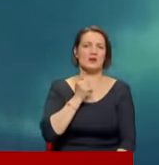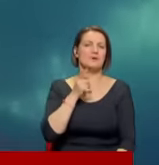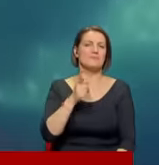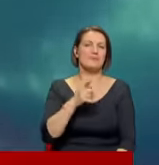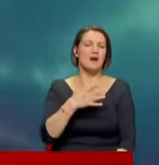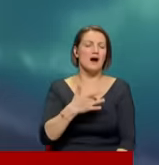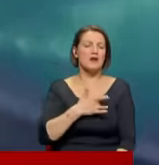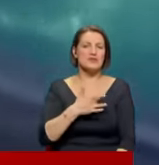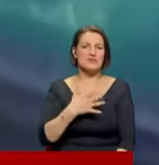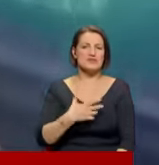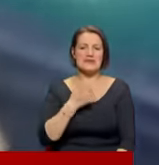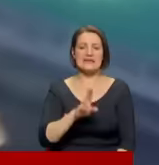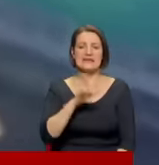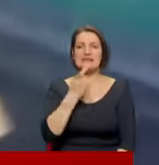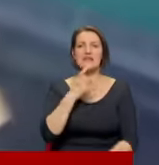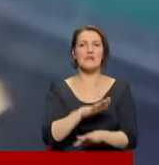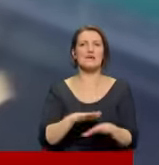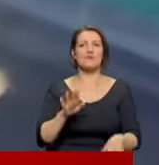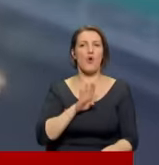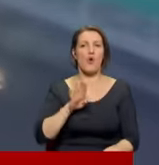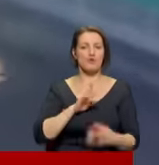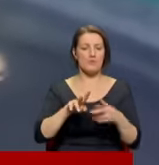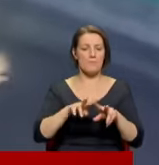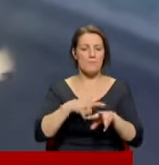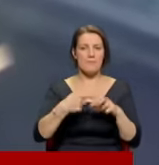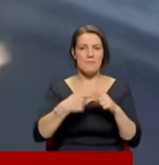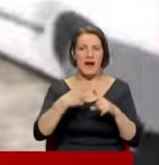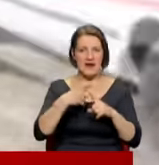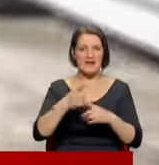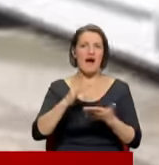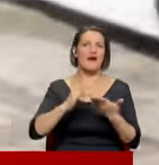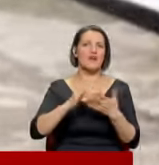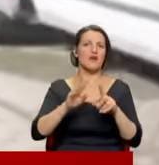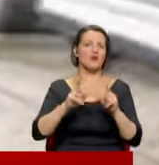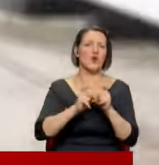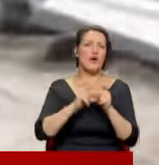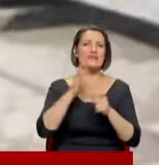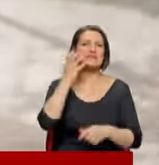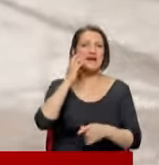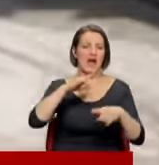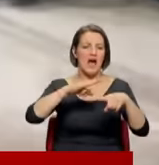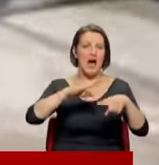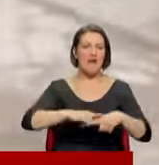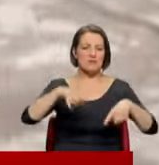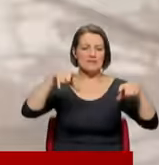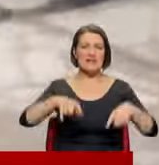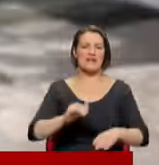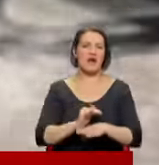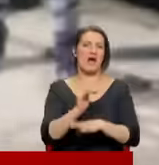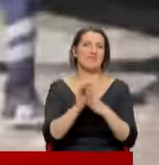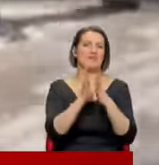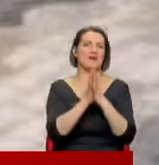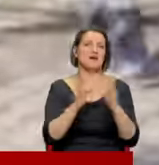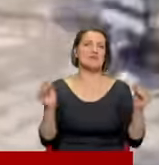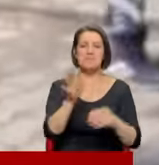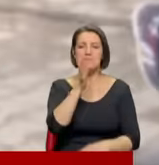için acısı 7 yıldır dinmiyor. Oğlu Mert ve arkadaşları Gökay'la Nurullah Sakarya'daki havuzlu tesiste hayatını